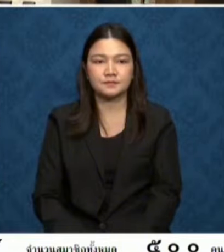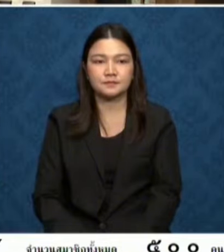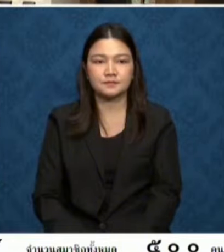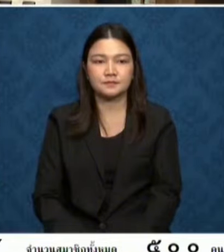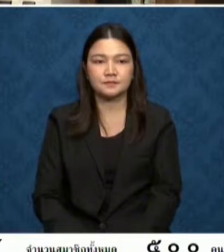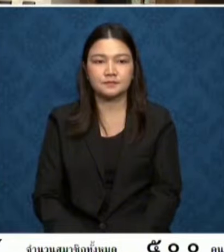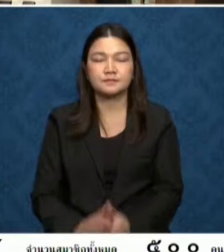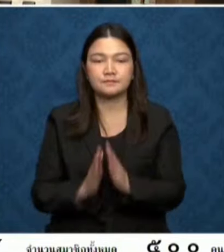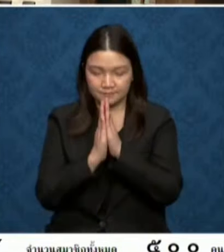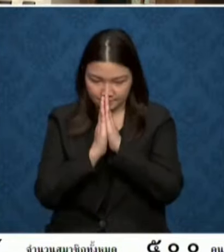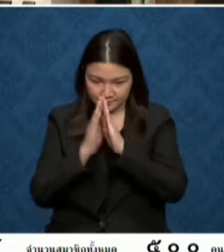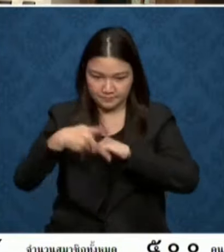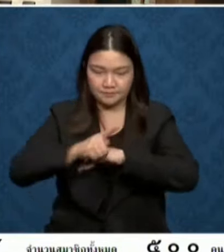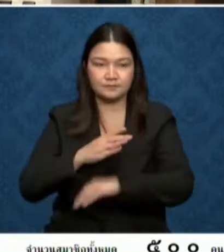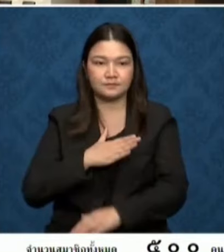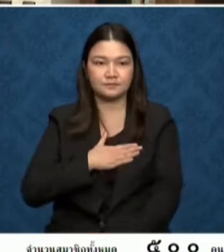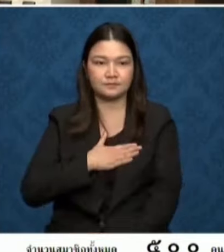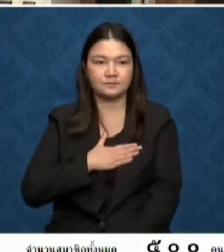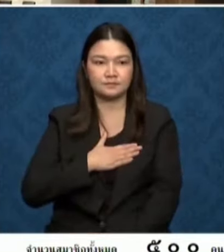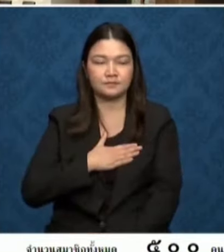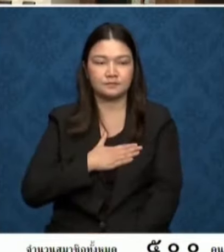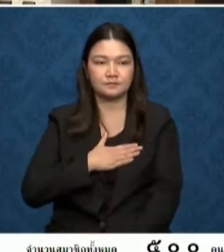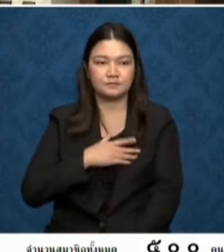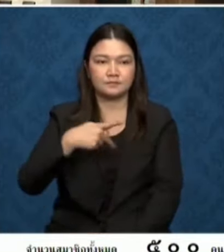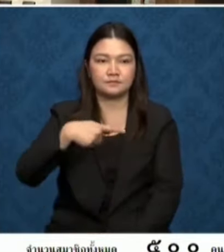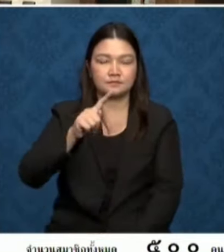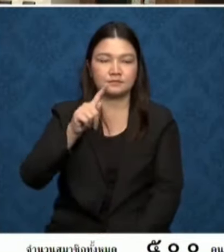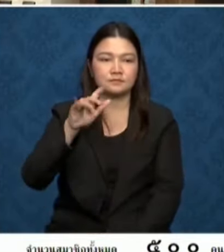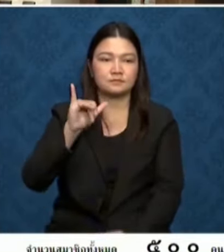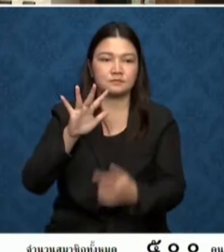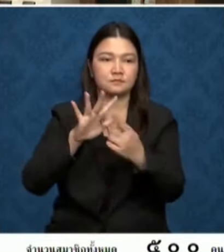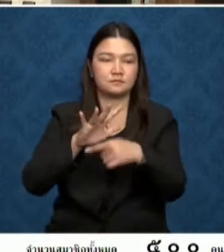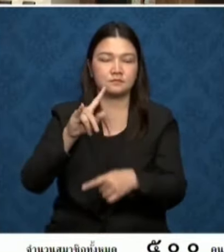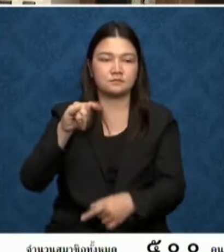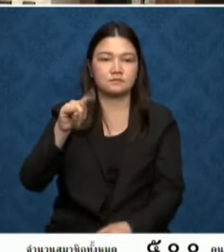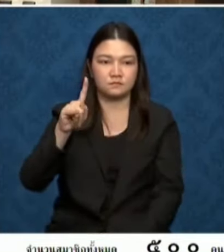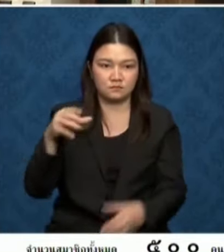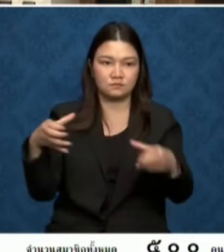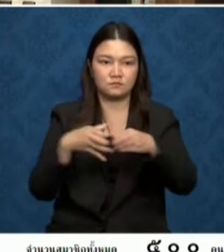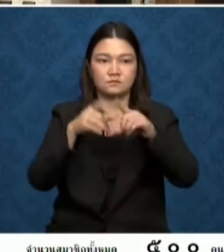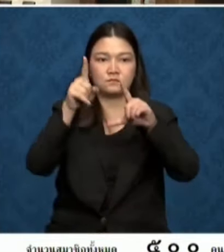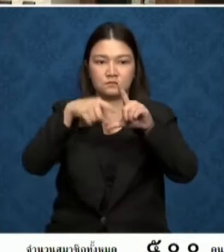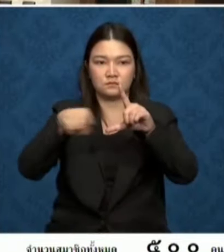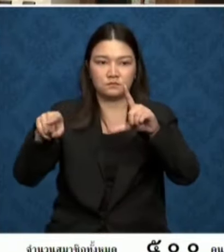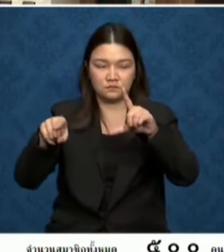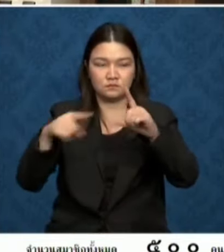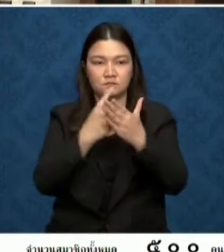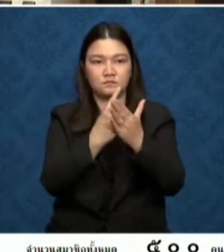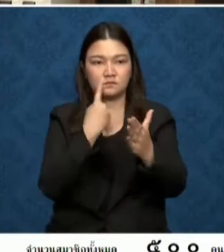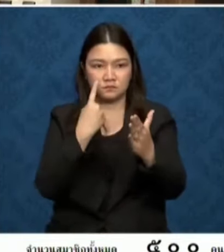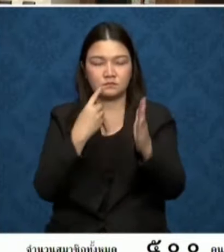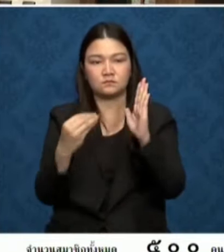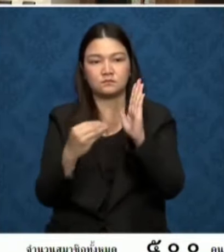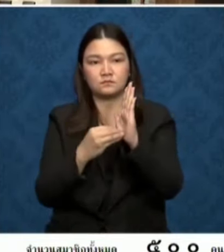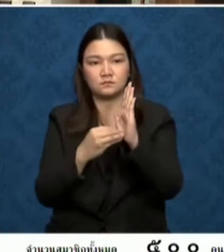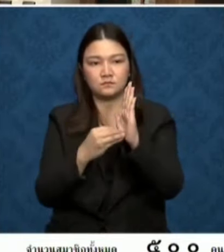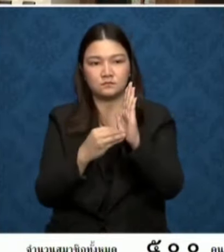เรียนท่านประธานที่เคารพผมออยเอ็ดกันพงศ์ประยุรศักดิ์พรรคก้าวไก่นะครับตัวแทนมีนบุรีสะพานสูงวันนี้ขอร่วม